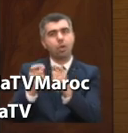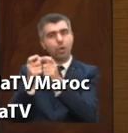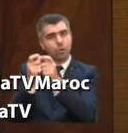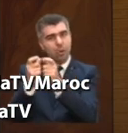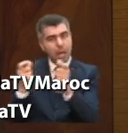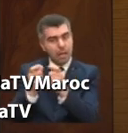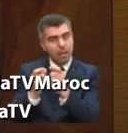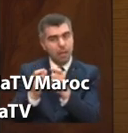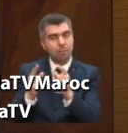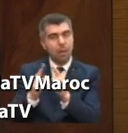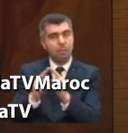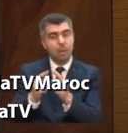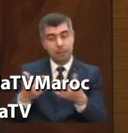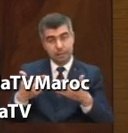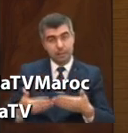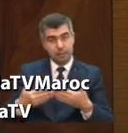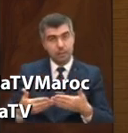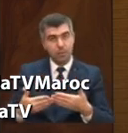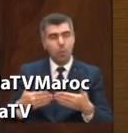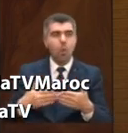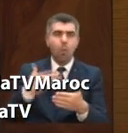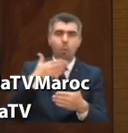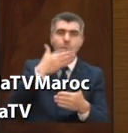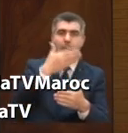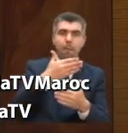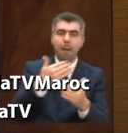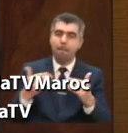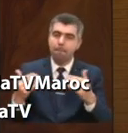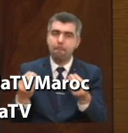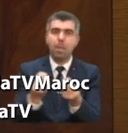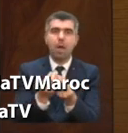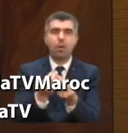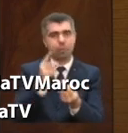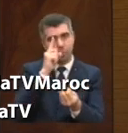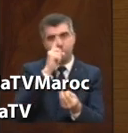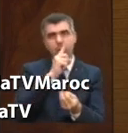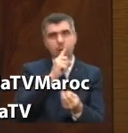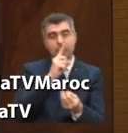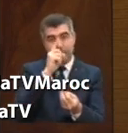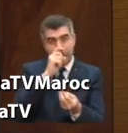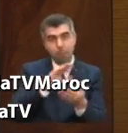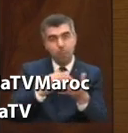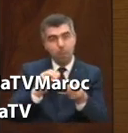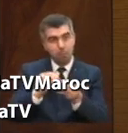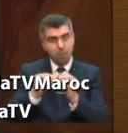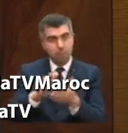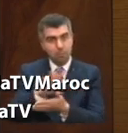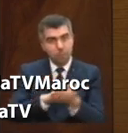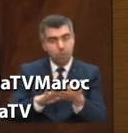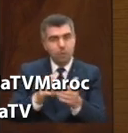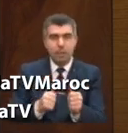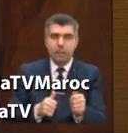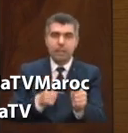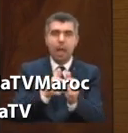سواء أثناء الأزمة أو حتى إن شاء الله بعد الأزمة، إلى جاب الله المقاولة ديالنا في وضعية صعوبة لا يمكن إلا أن